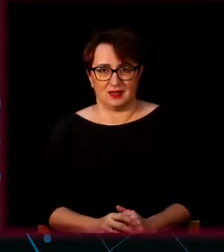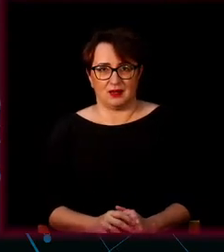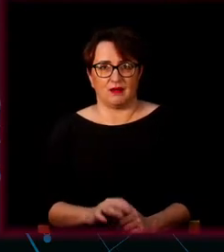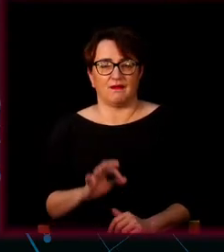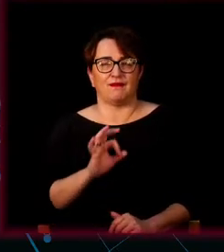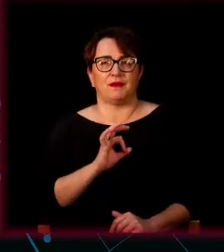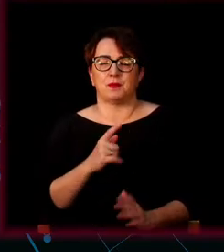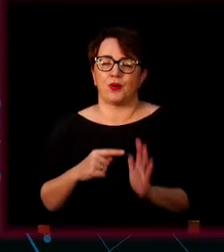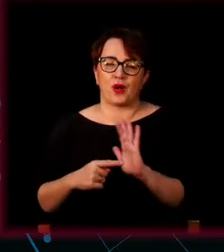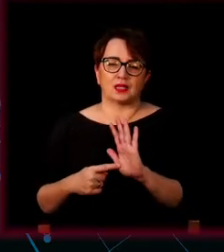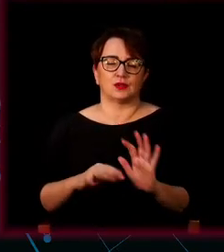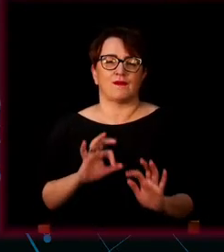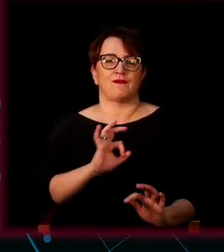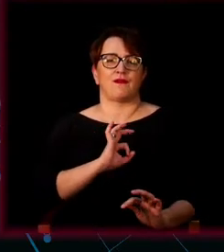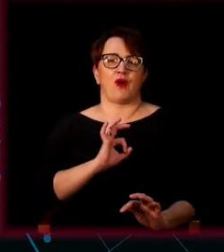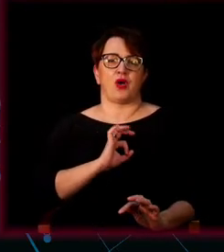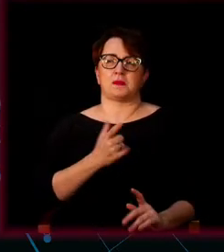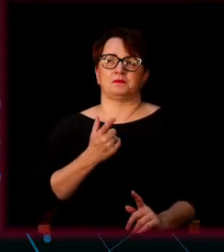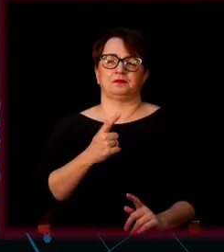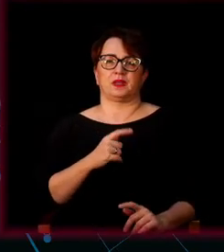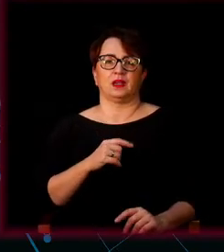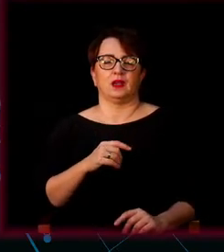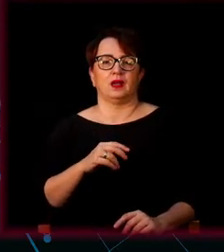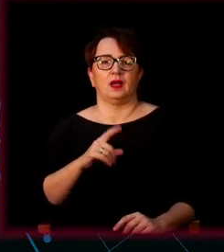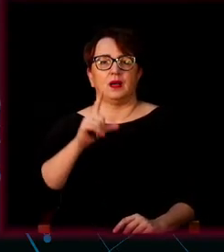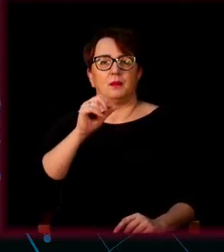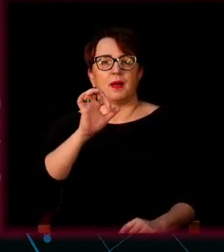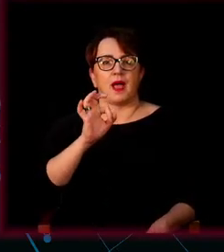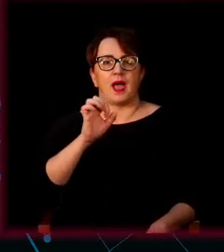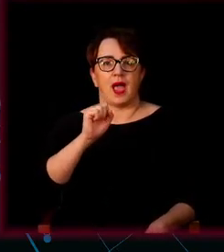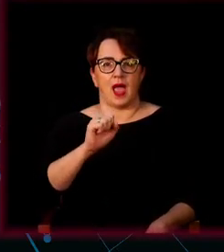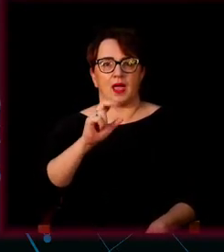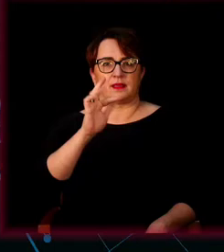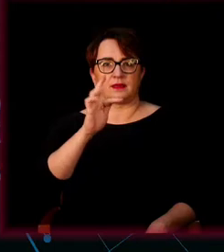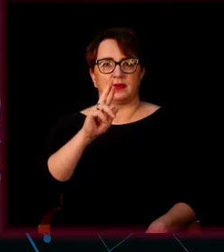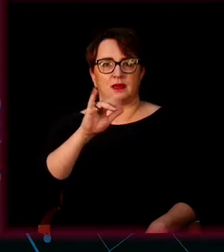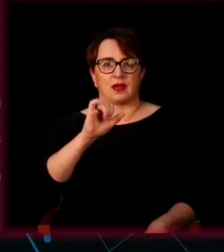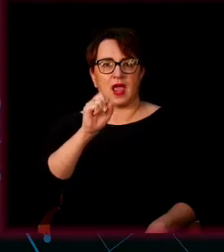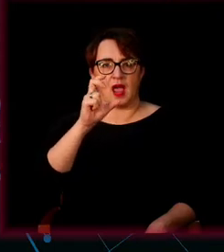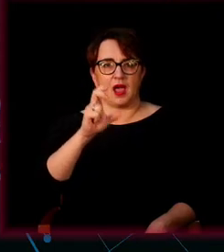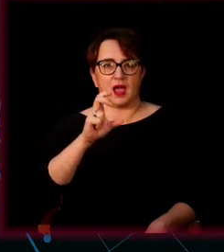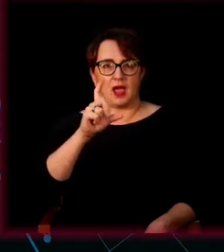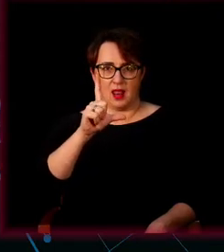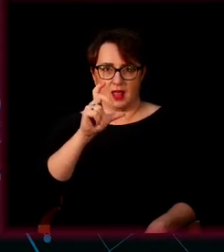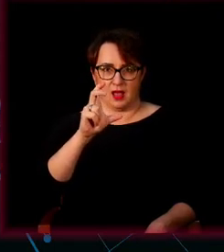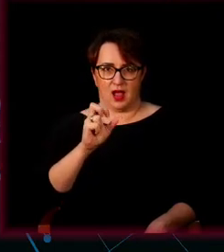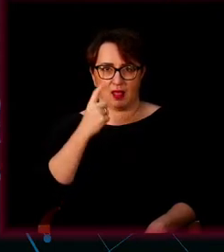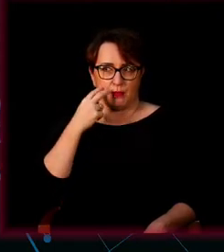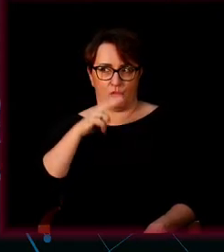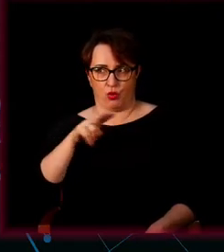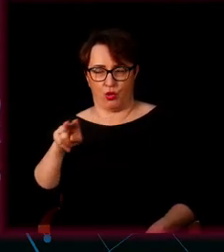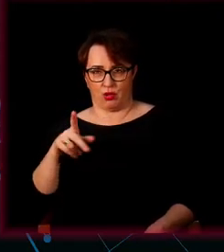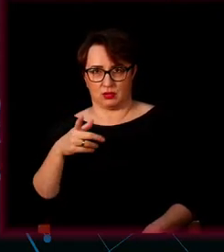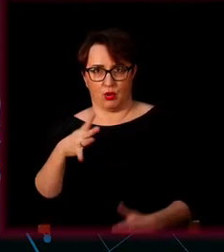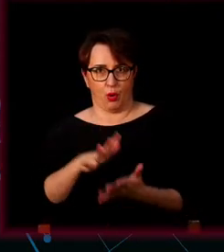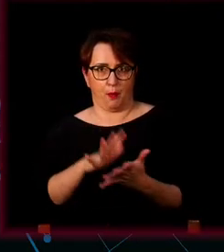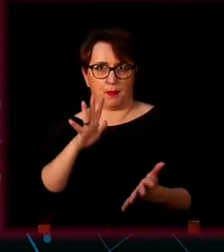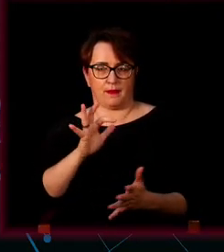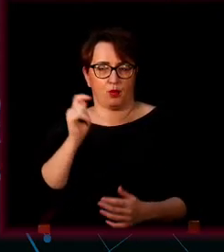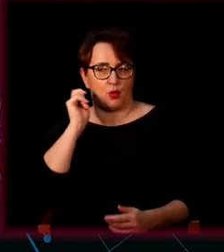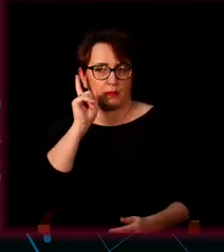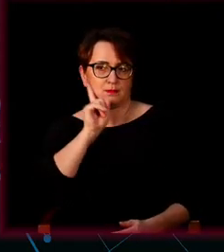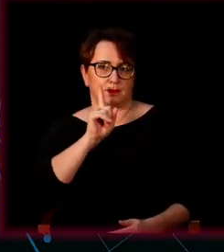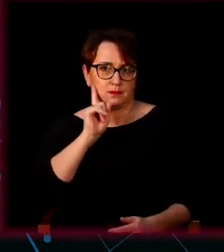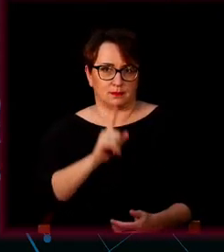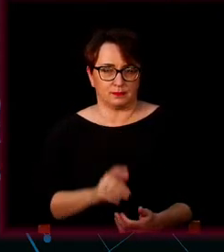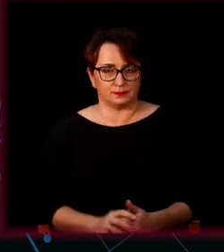swoje dosyć zaskakujące, takie patriarchalne, czy wręcz takie momentami seksistowskie poglądy, tak, o kobiecości, o